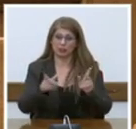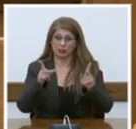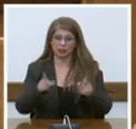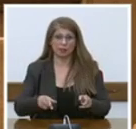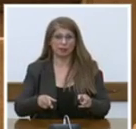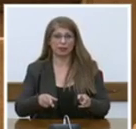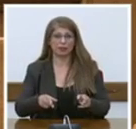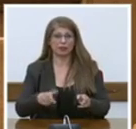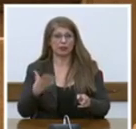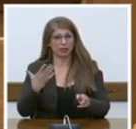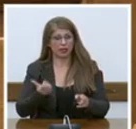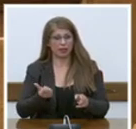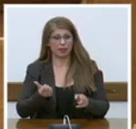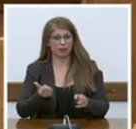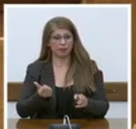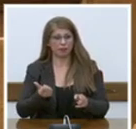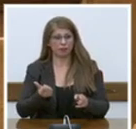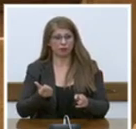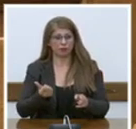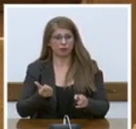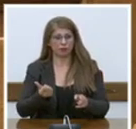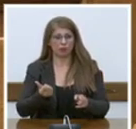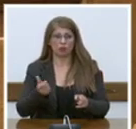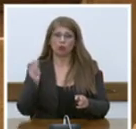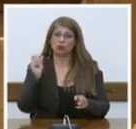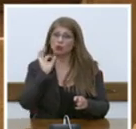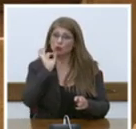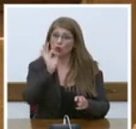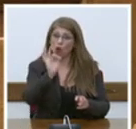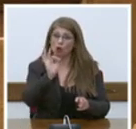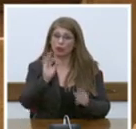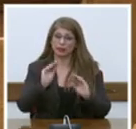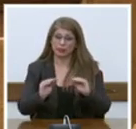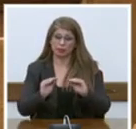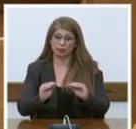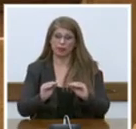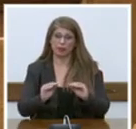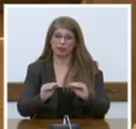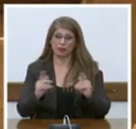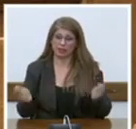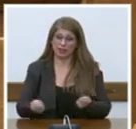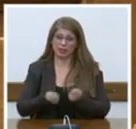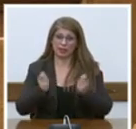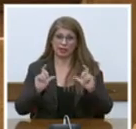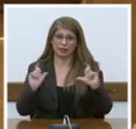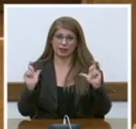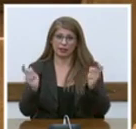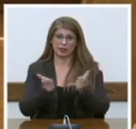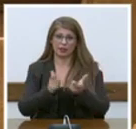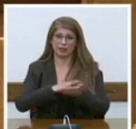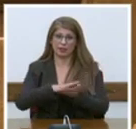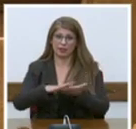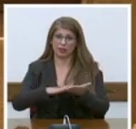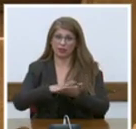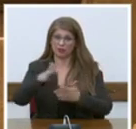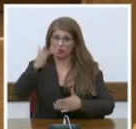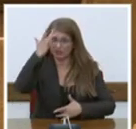να αποτελεί αποστολή της παιδείας η καλλιέργεια της εθνικής και θρησκευτικής